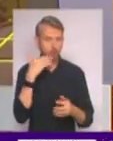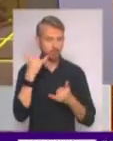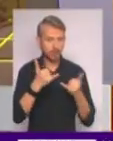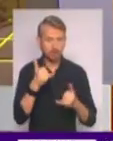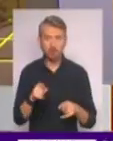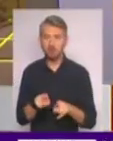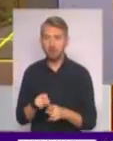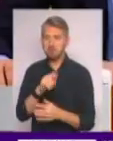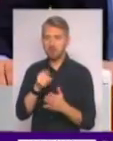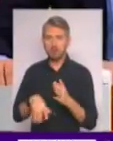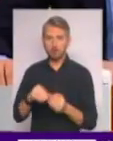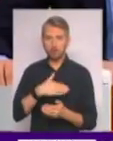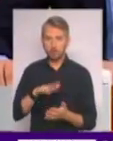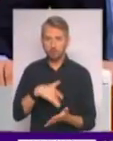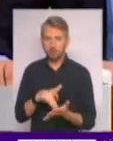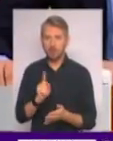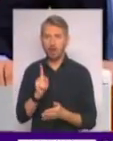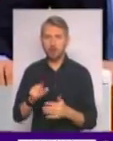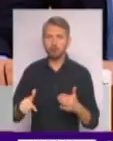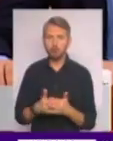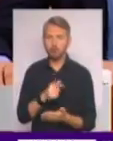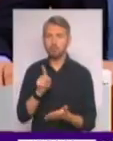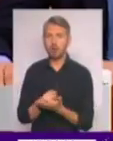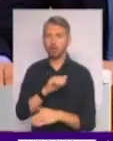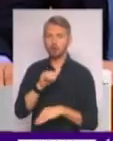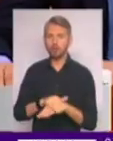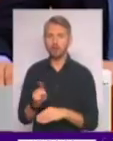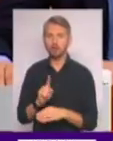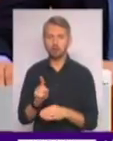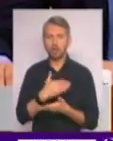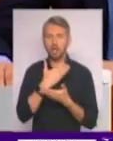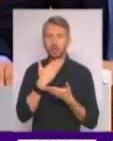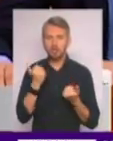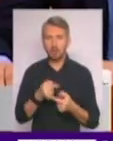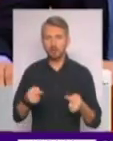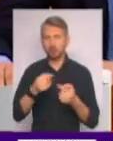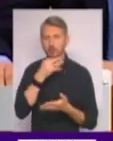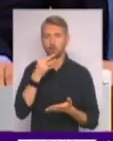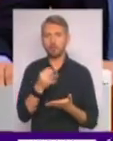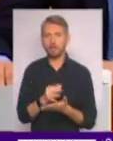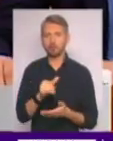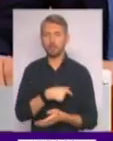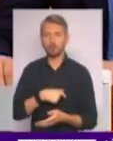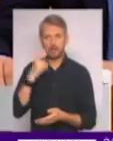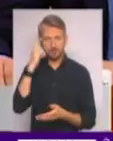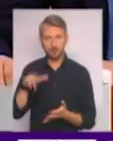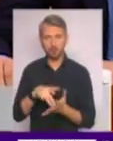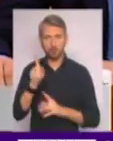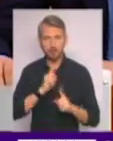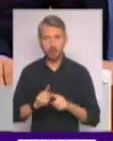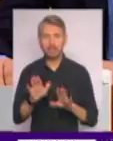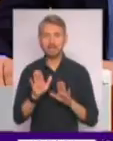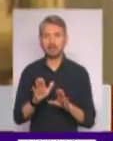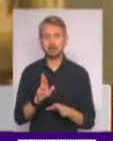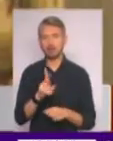так складається дійсно всього нашого міста. Але, знову ж таки, маю констатувати, що немає відповідної компетенції сам у депутатів Київської міської ради. Тільки, ну,